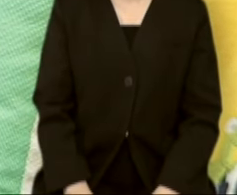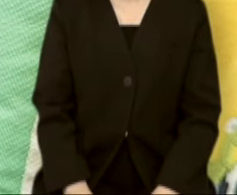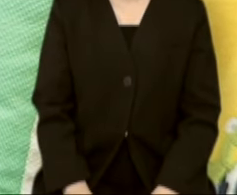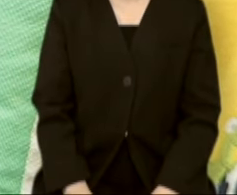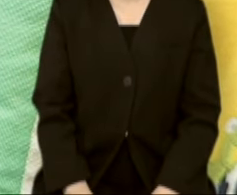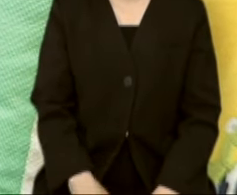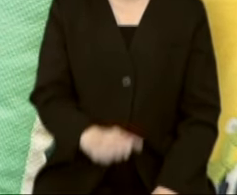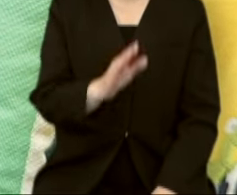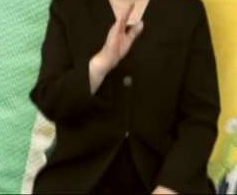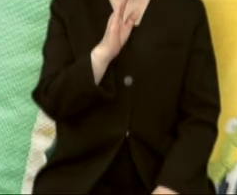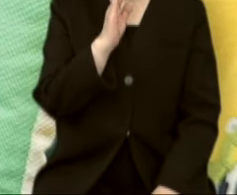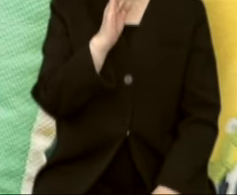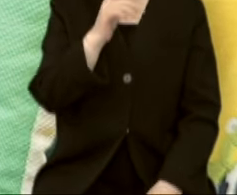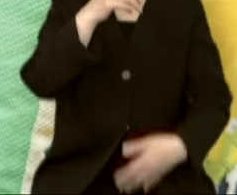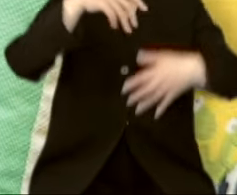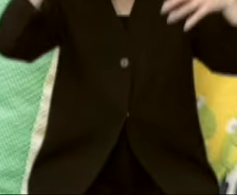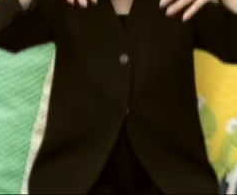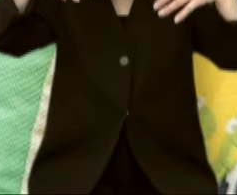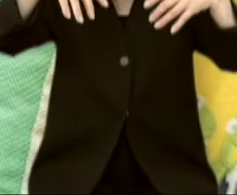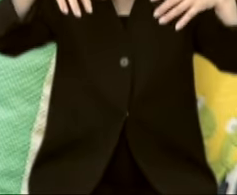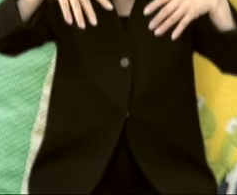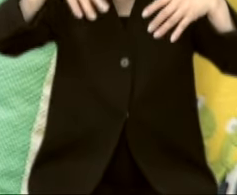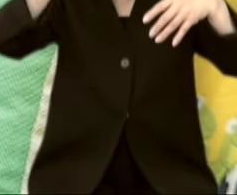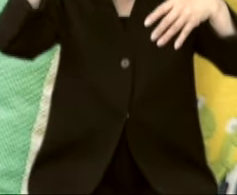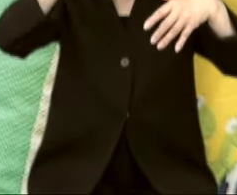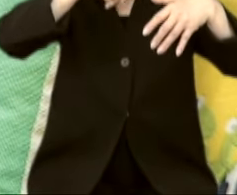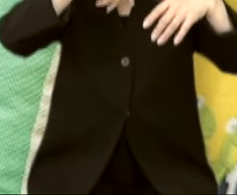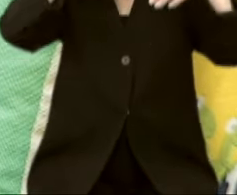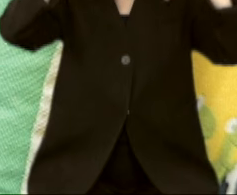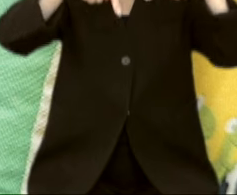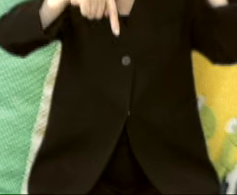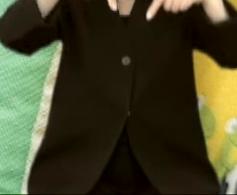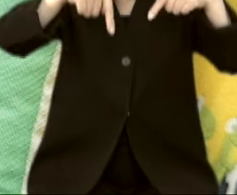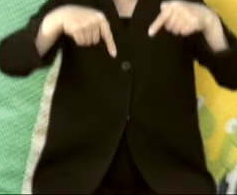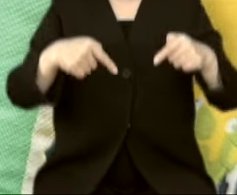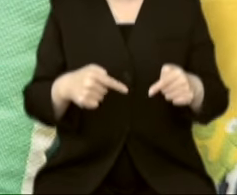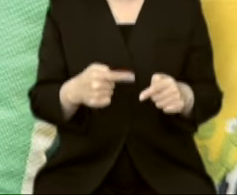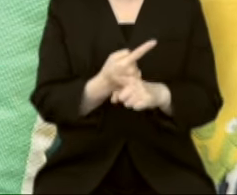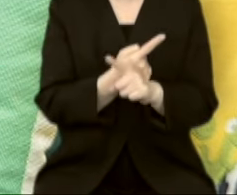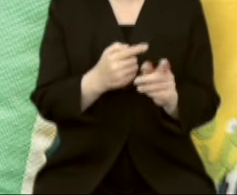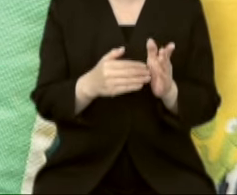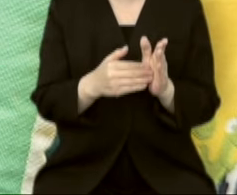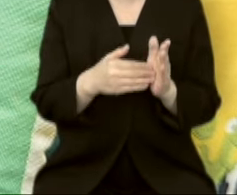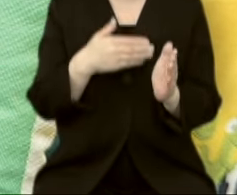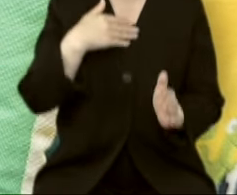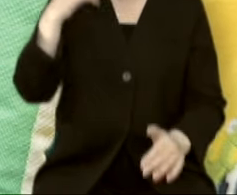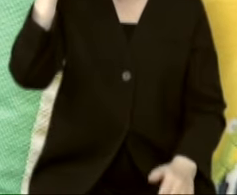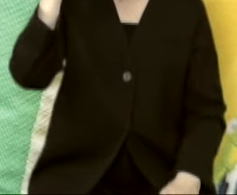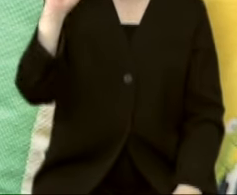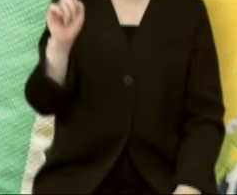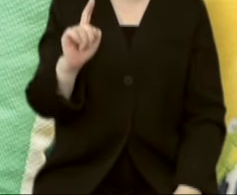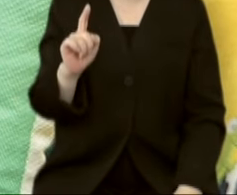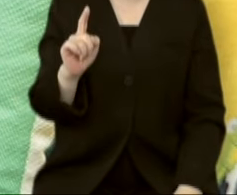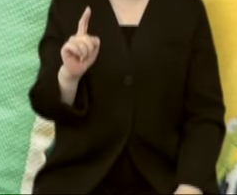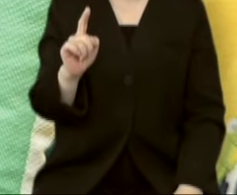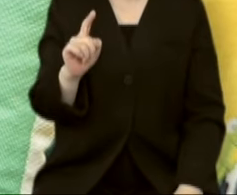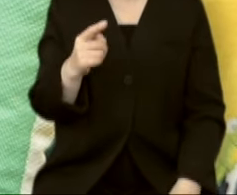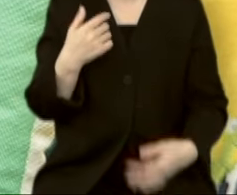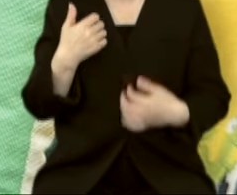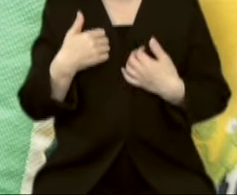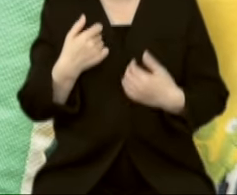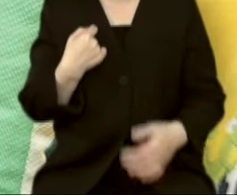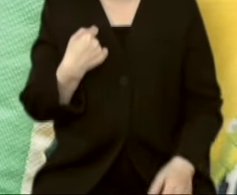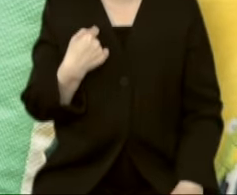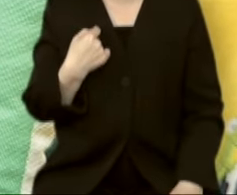그 비가 그렇게 억수같이 내리던 비가 이슬비로 바뀌더라고요. 야. 그러면서 제가 생각할 때 와 너무 그게